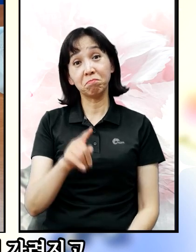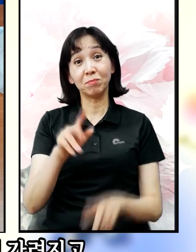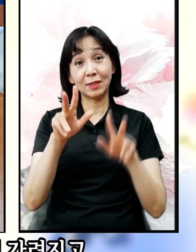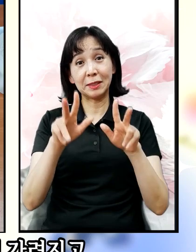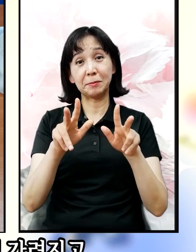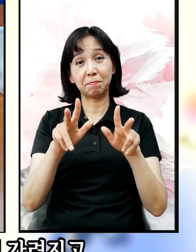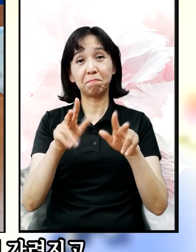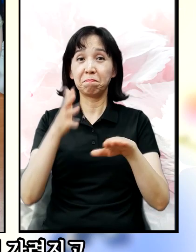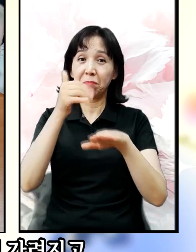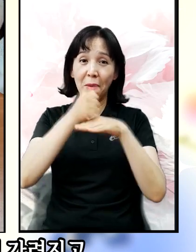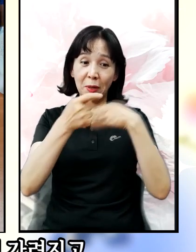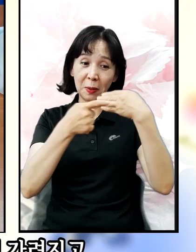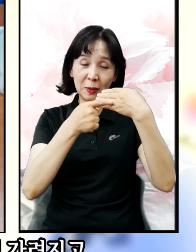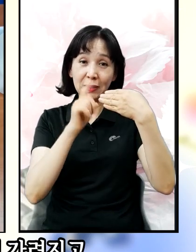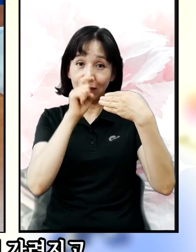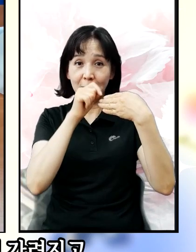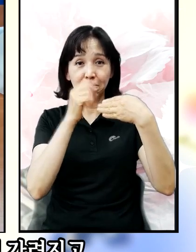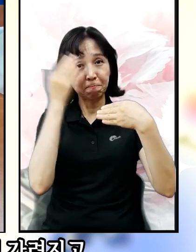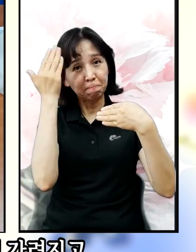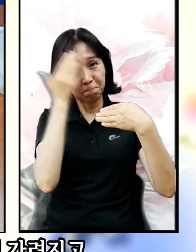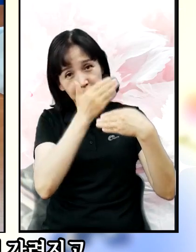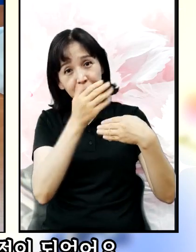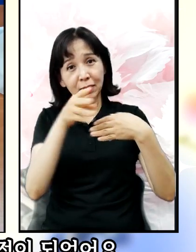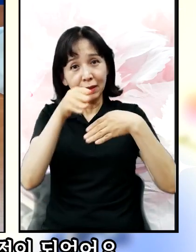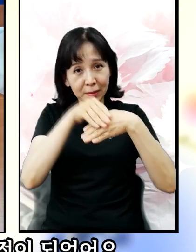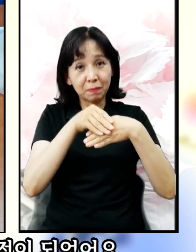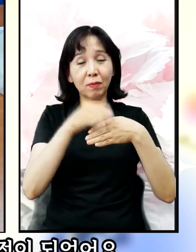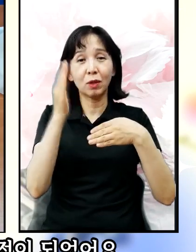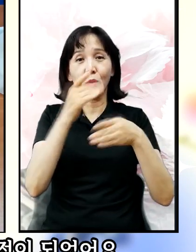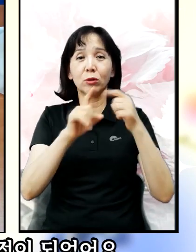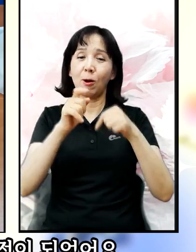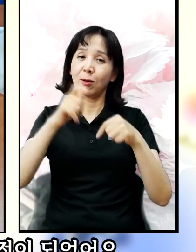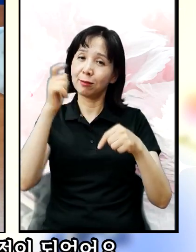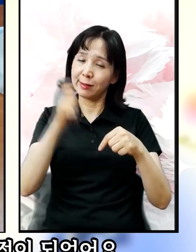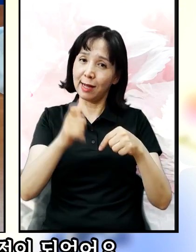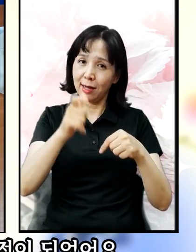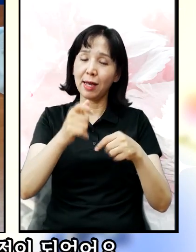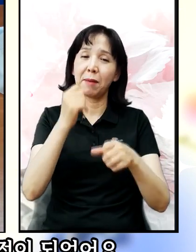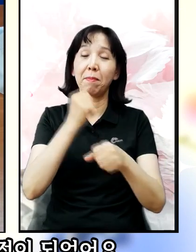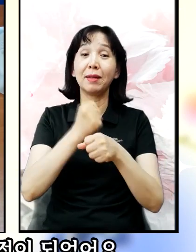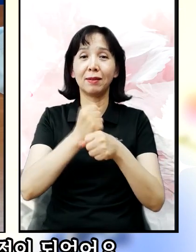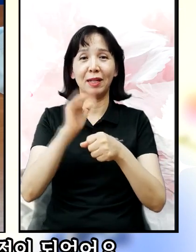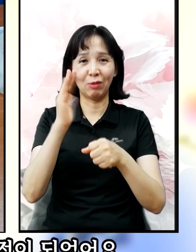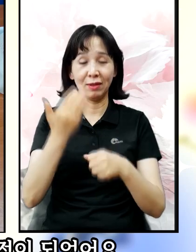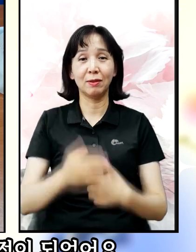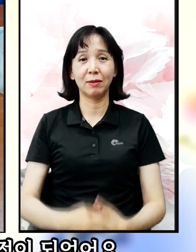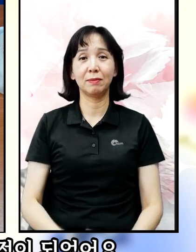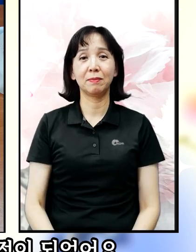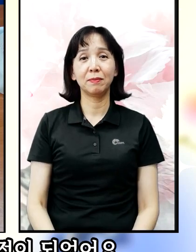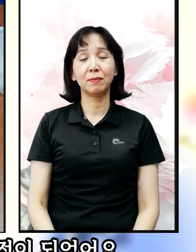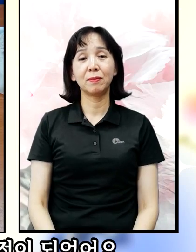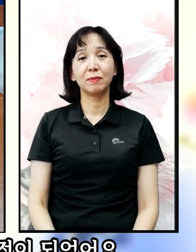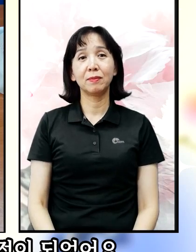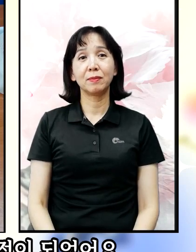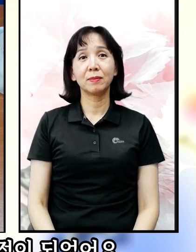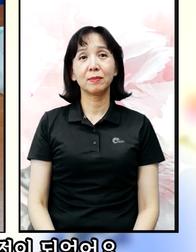자, 이렇게 하면은 매듭도 깔끔하게 가려지고, 그리고 조금 더 탄탄하게 고리가 고정이